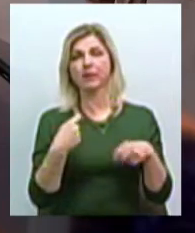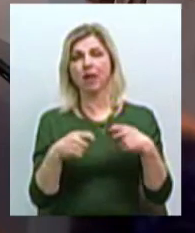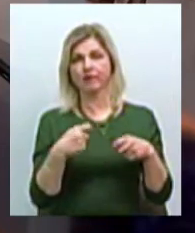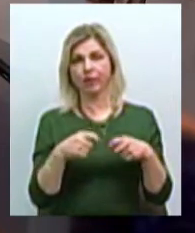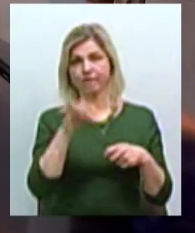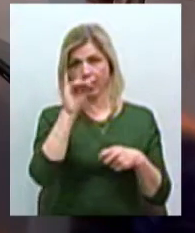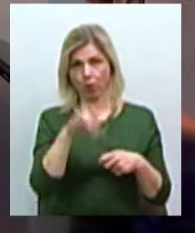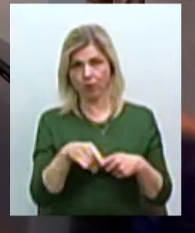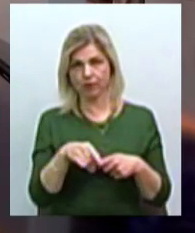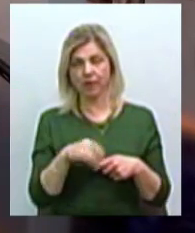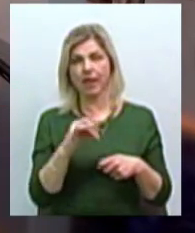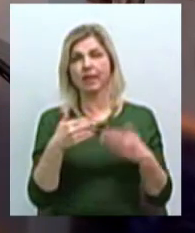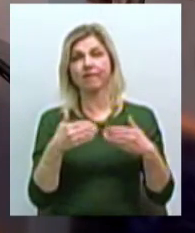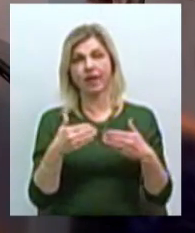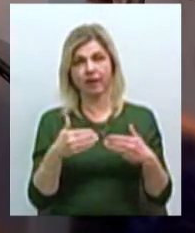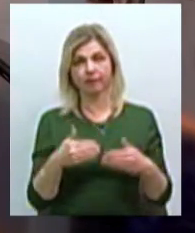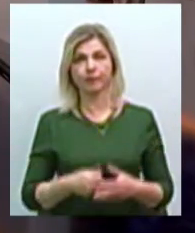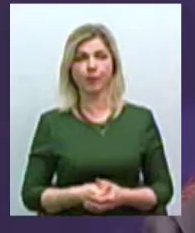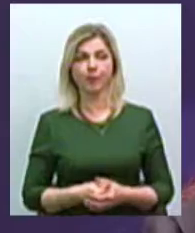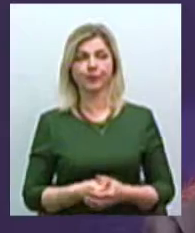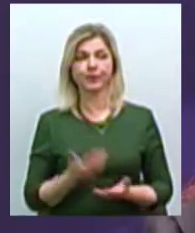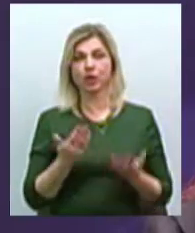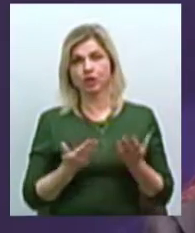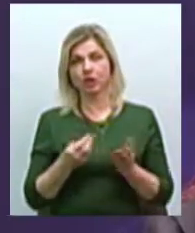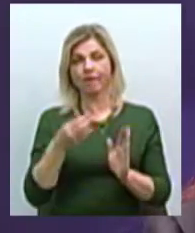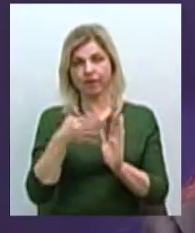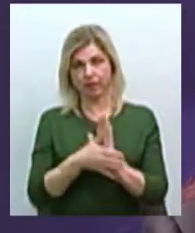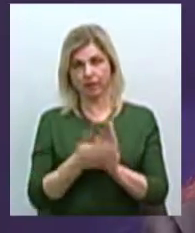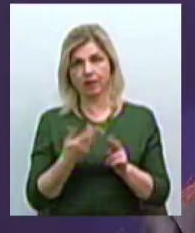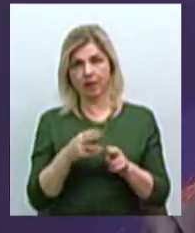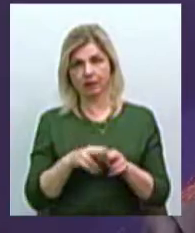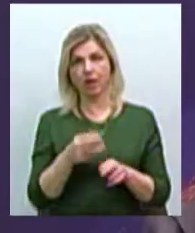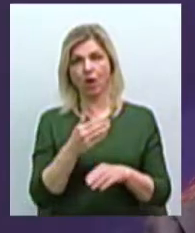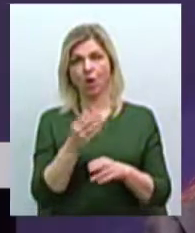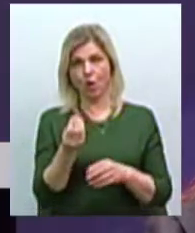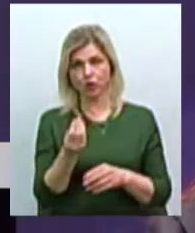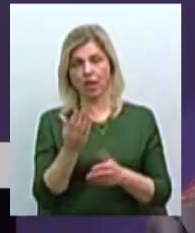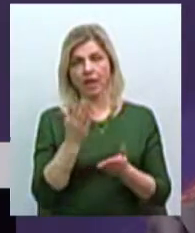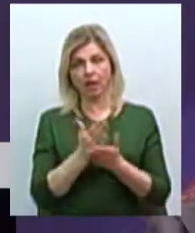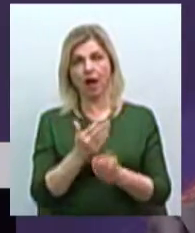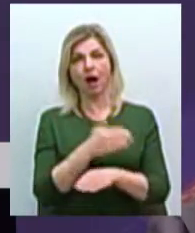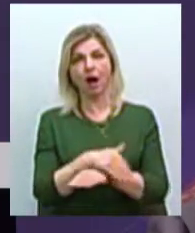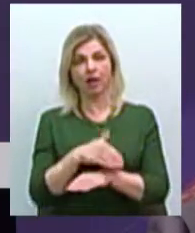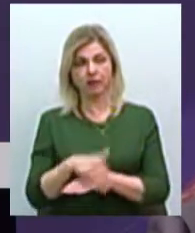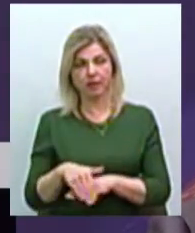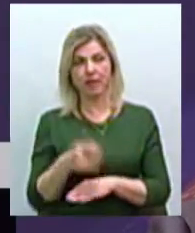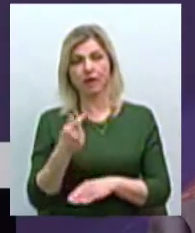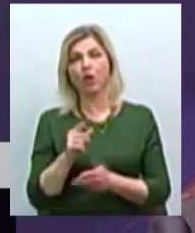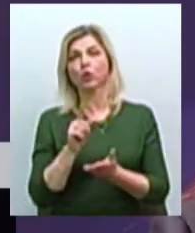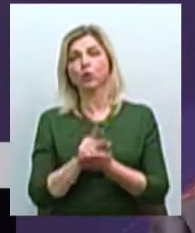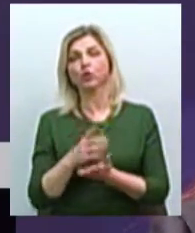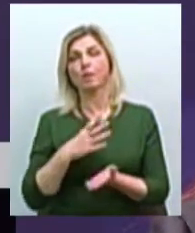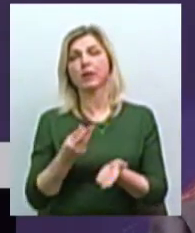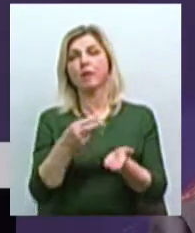металопластикових вікон і дверей. Чи витрачені ці вже кошти, тому що є адреси, де повинні були поставити